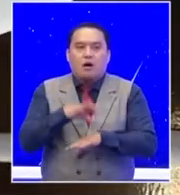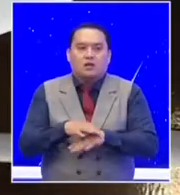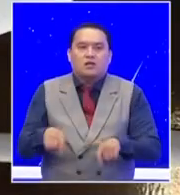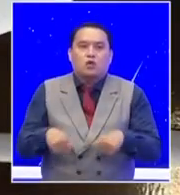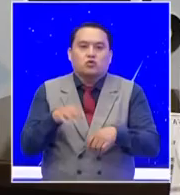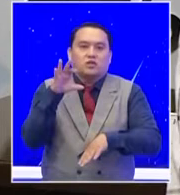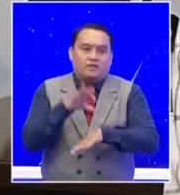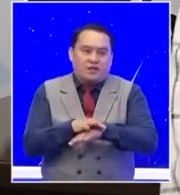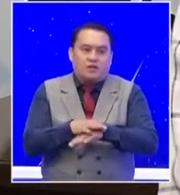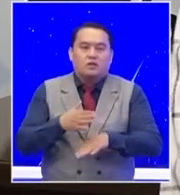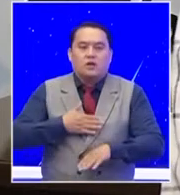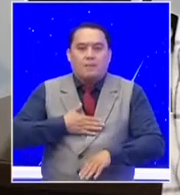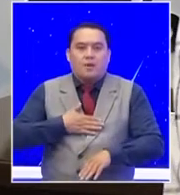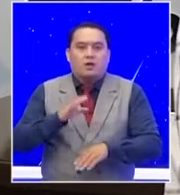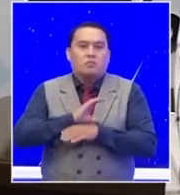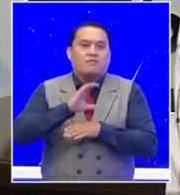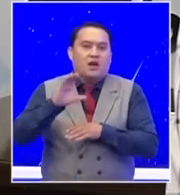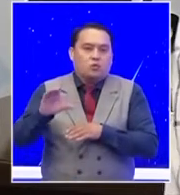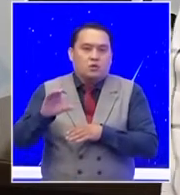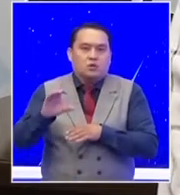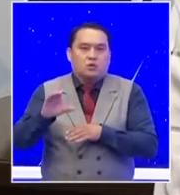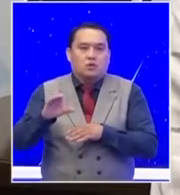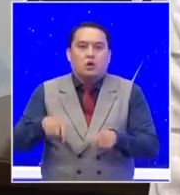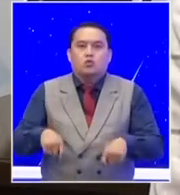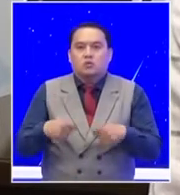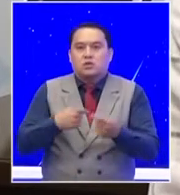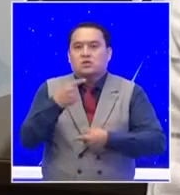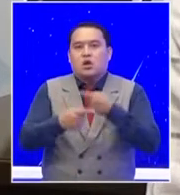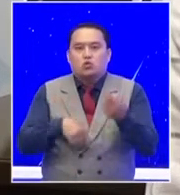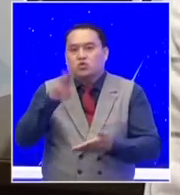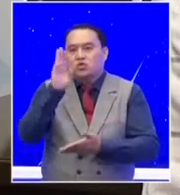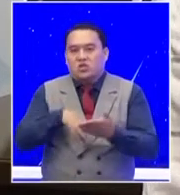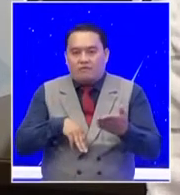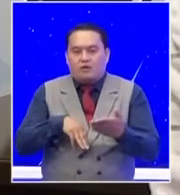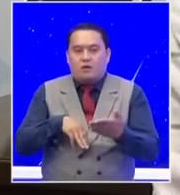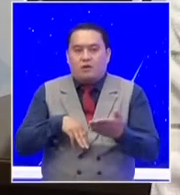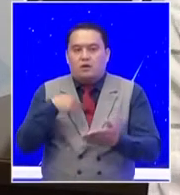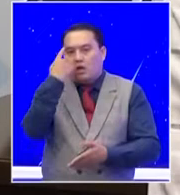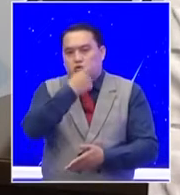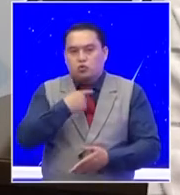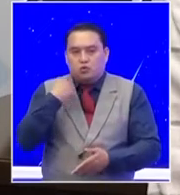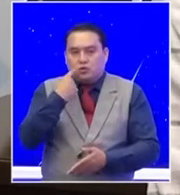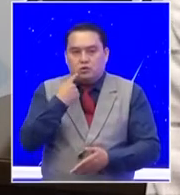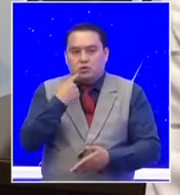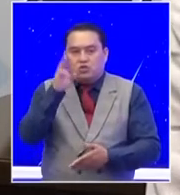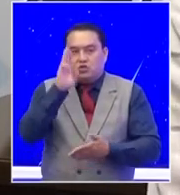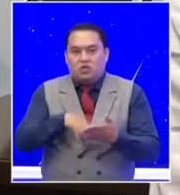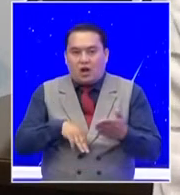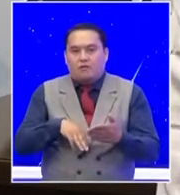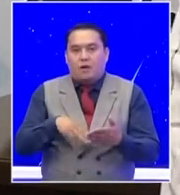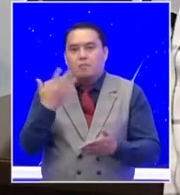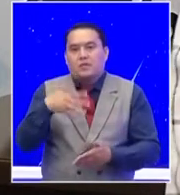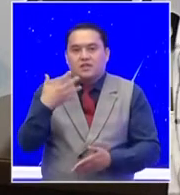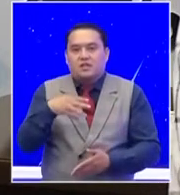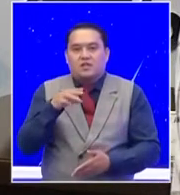нарушение, значит, кодексом об административном правонарушении следующий штраф предусмотрен. На должностное лицо накладывается штраф в размере